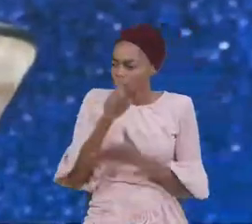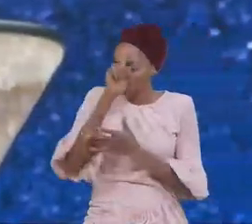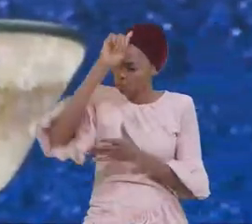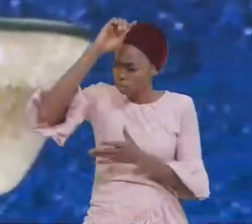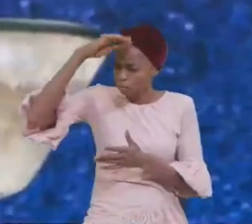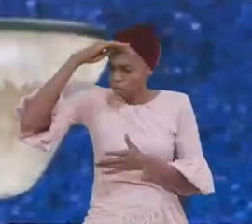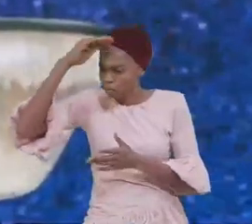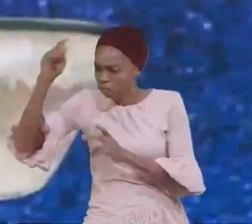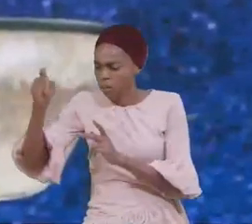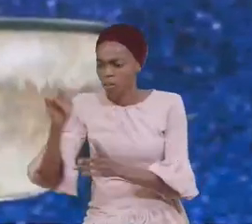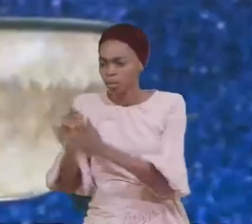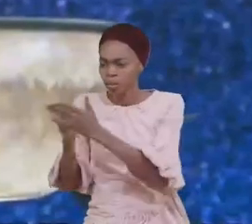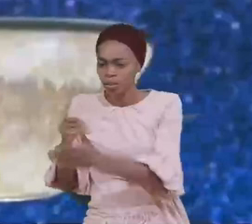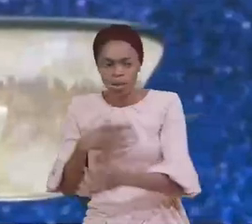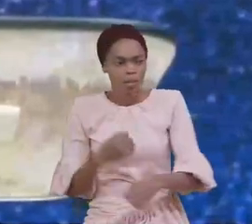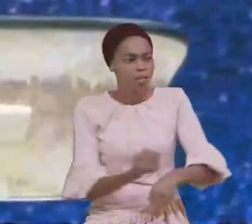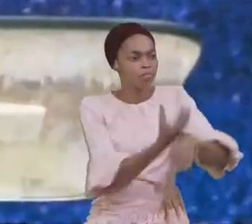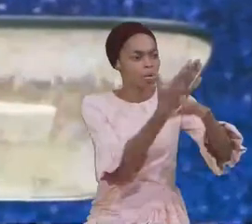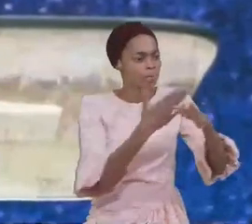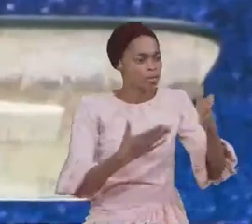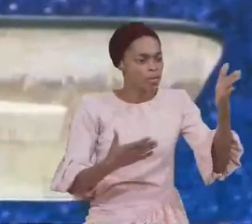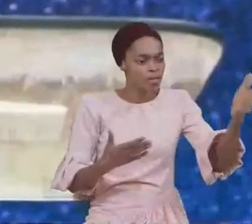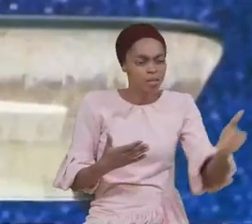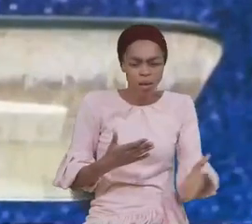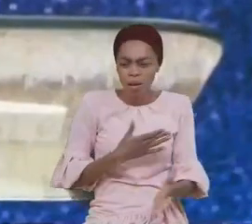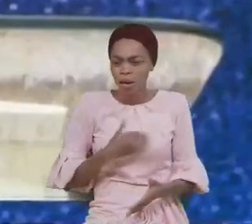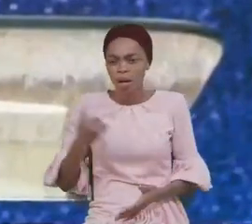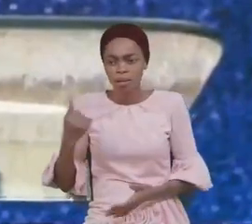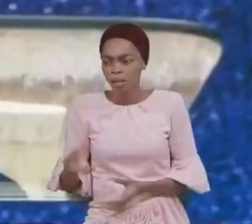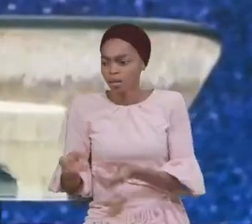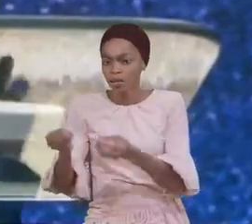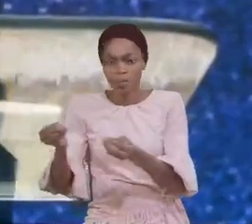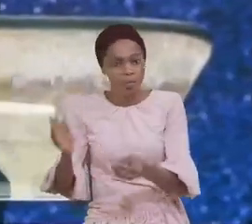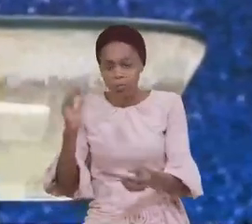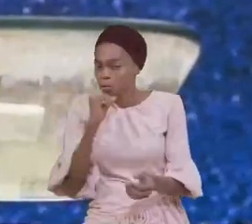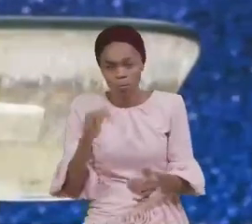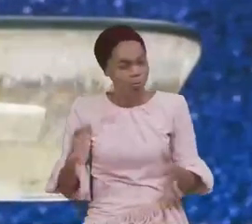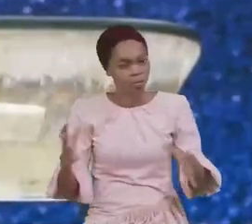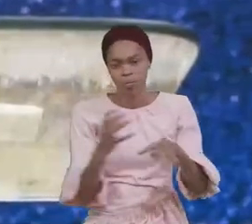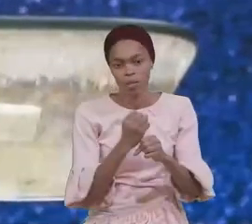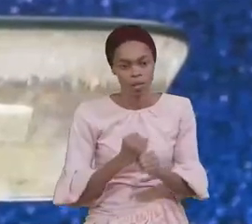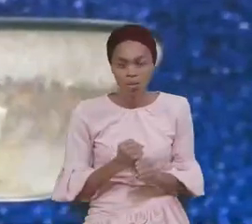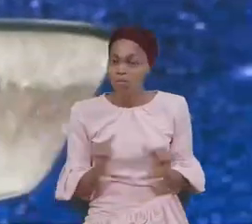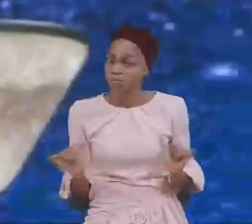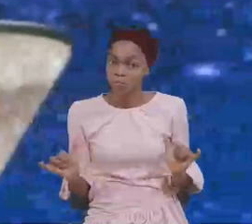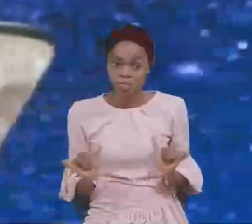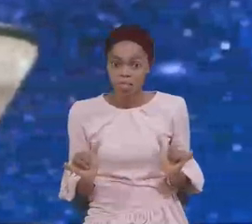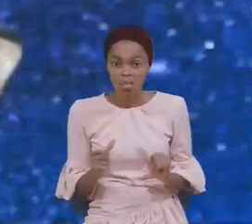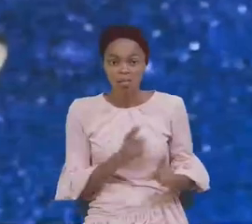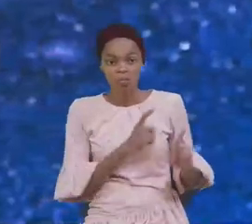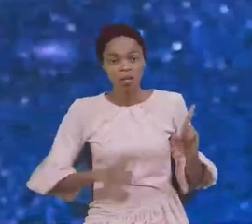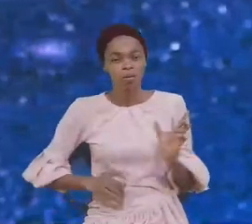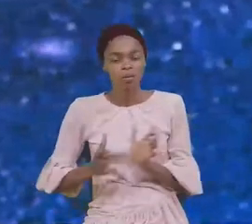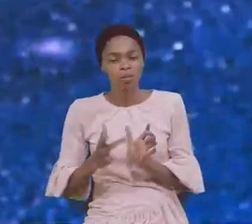là, que les montagnes sont là, les collines sont là, le territoire ne sera pas possédé. De la même chose, le Seigneur Jésus a